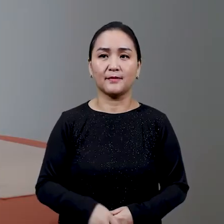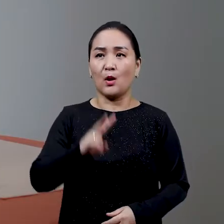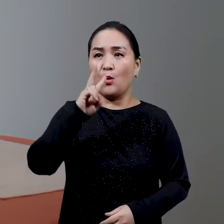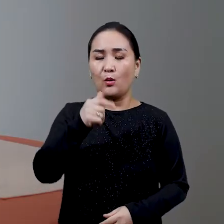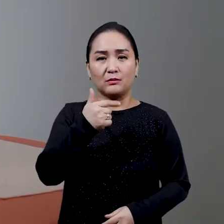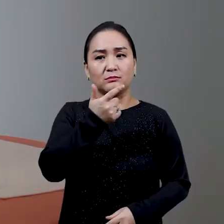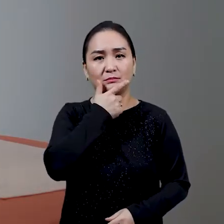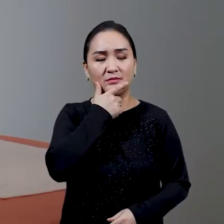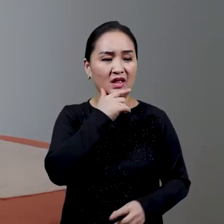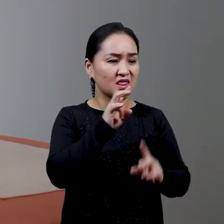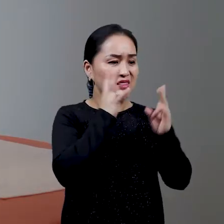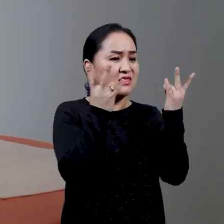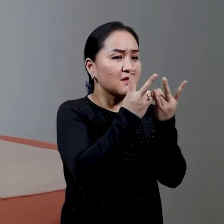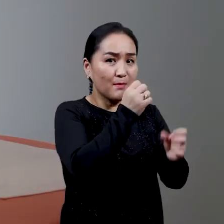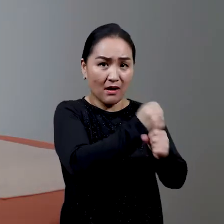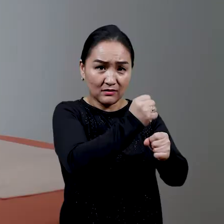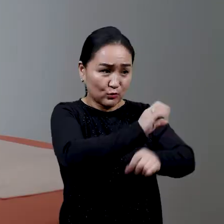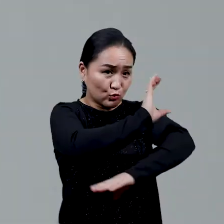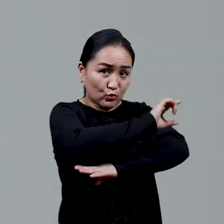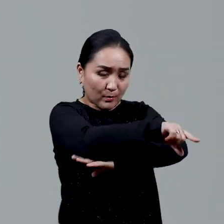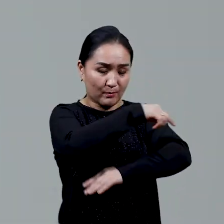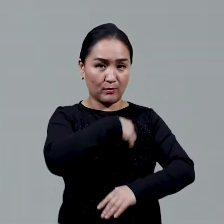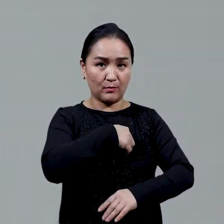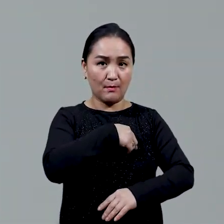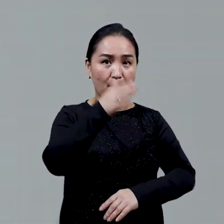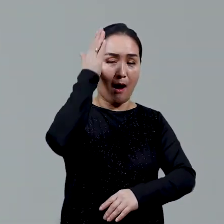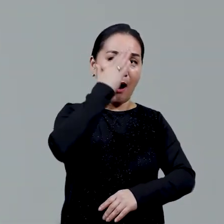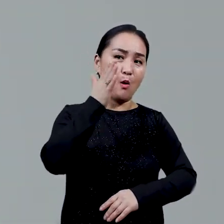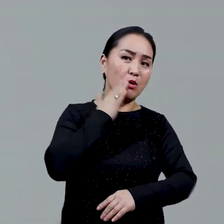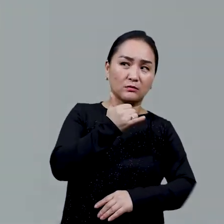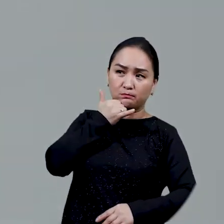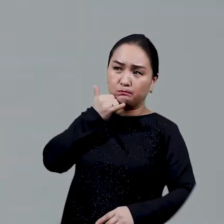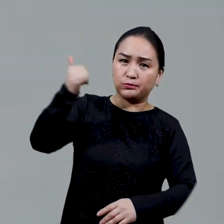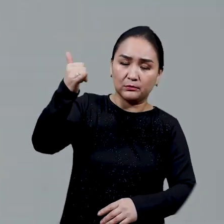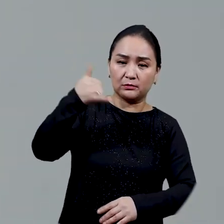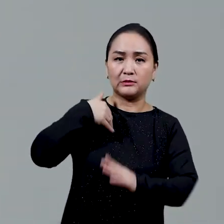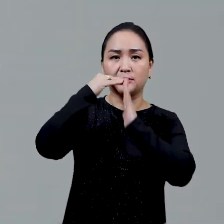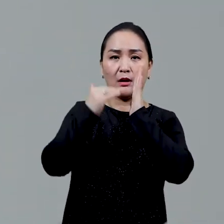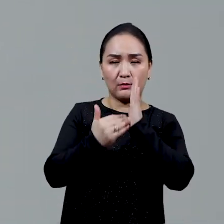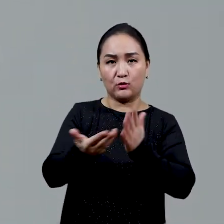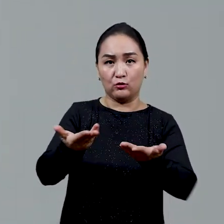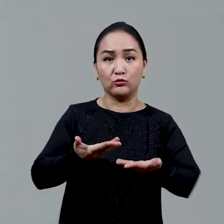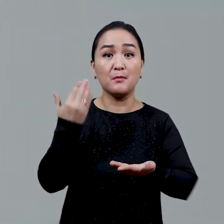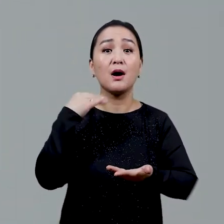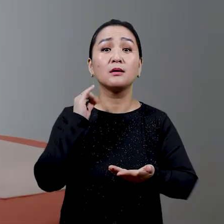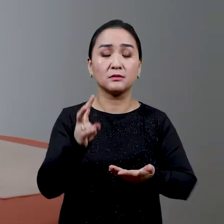Үүх живэлж өгөхгүй гэтэл нийгмийн ажилтан маань тэр орой шууд манай аав ээж рүү залхаж учир байдлыг тайлбарласан байсан.